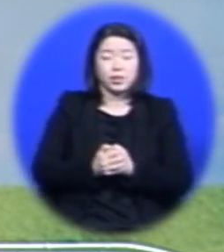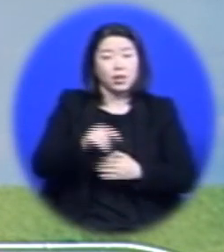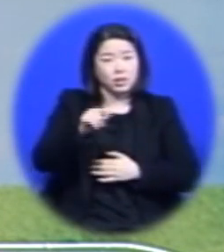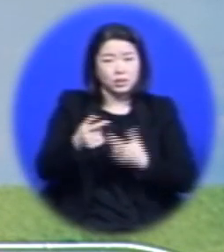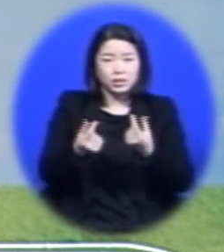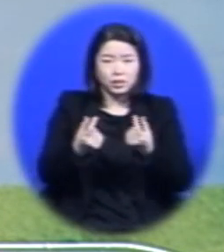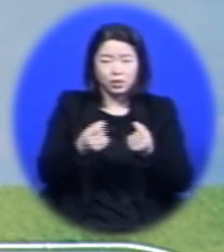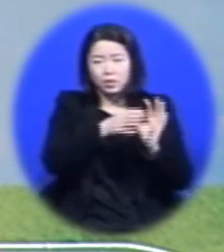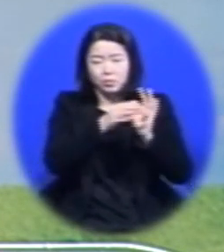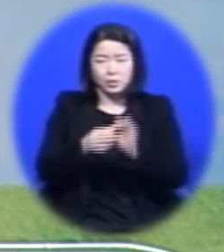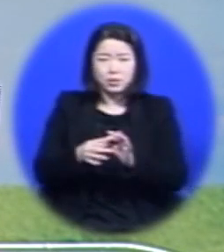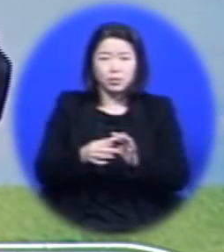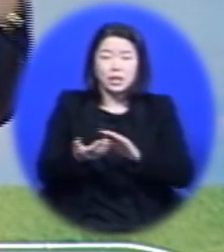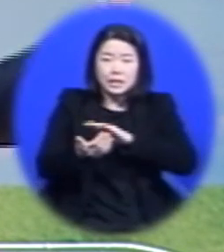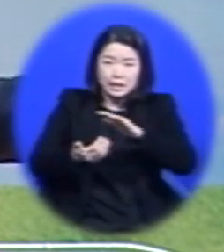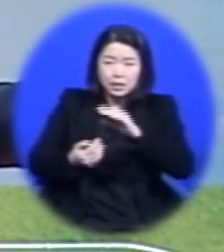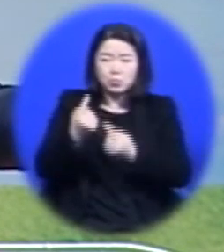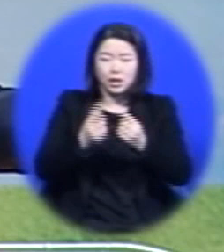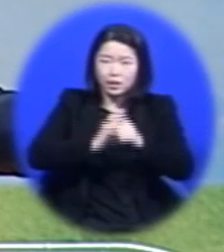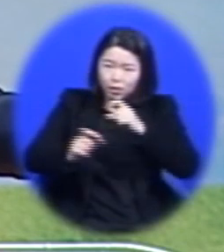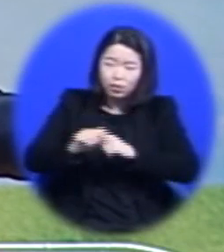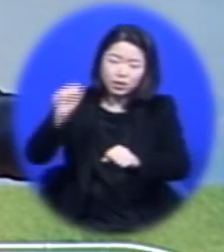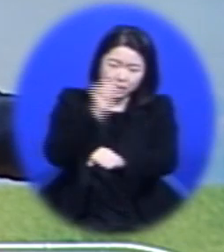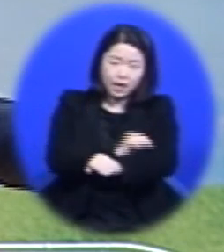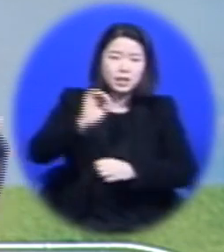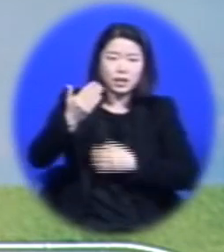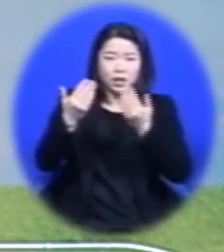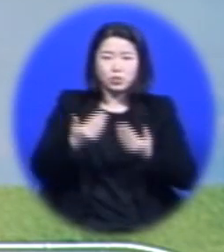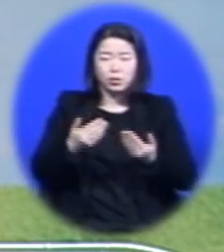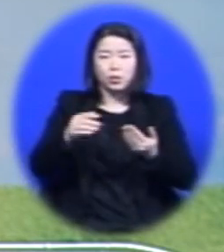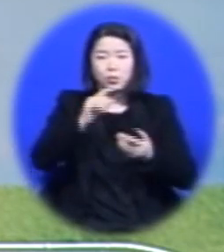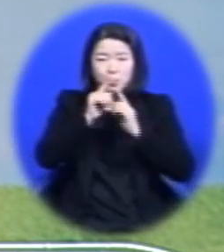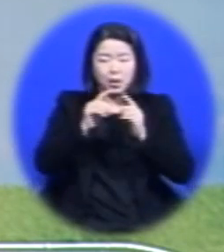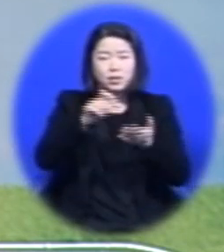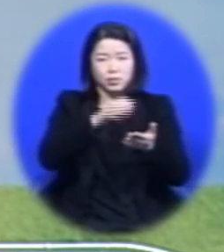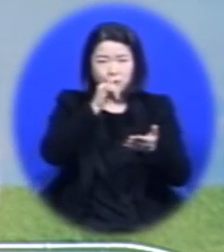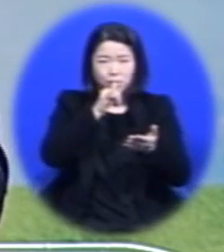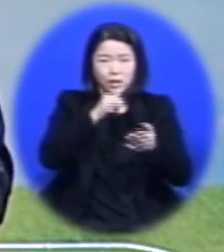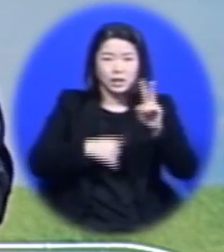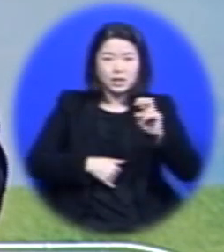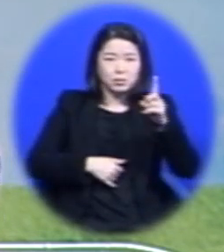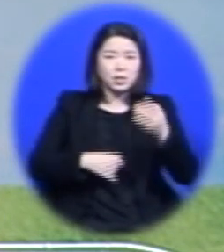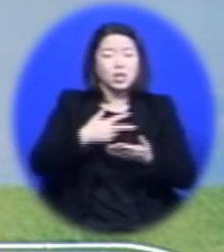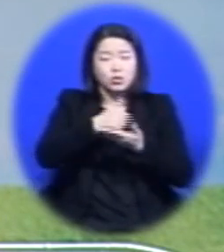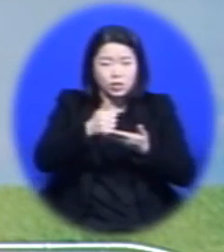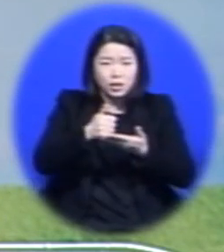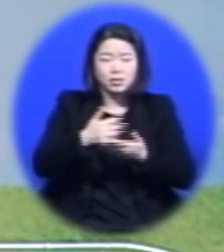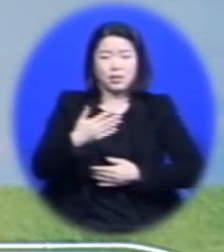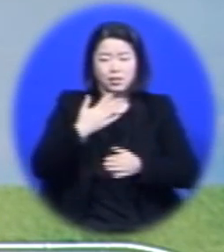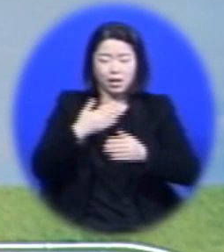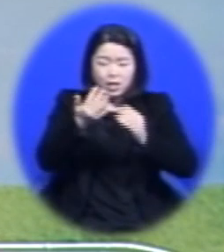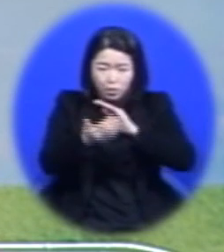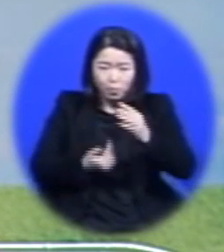그런 그러면서 이 전보다도 더 잘되게 해 주실 것이라고 또 말합니다 21절에 주님께서는 나를 전보다 더